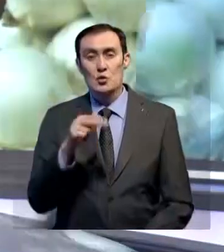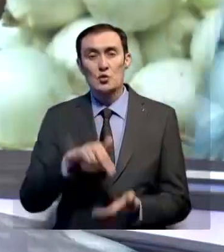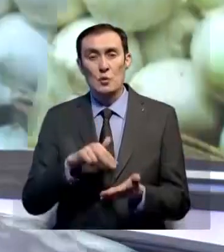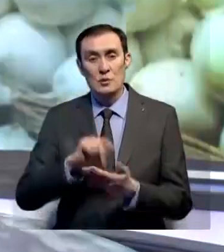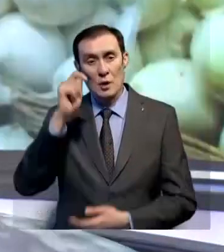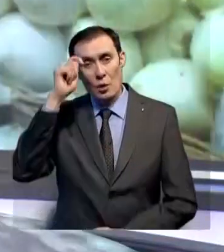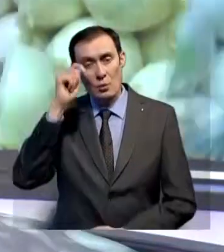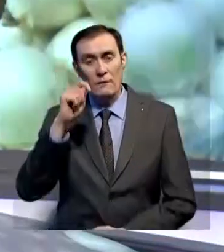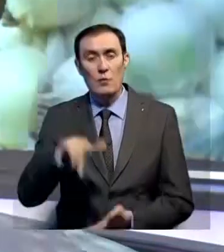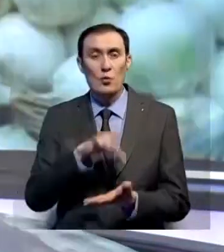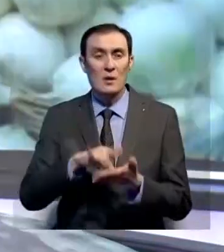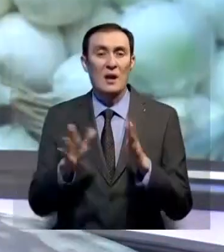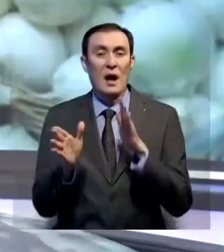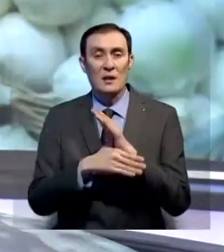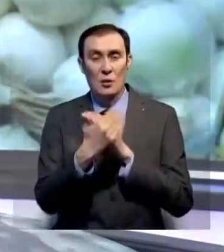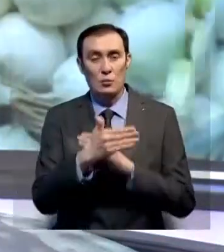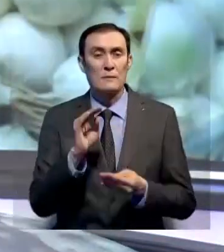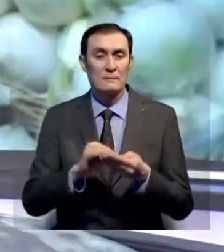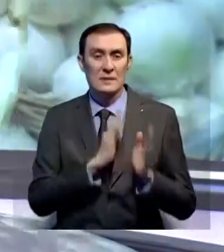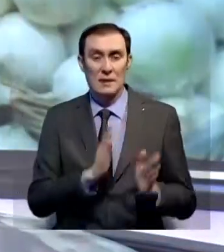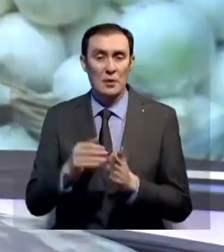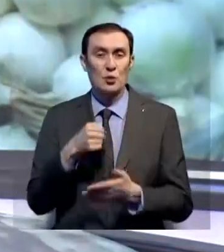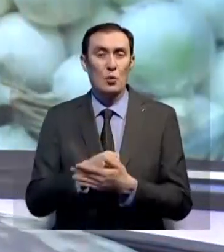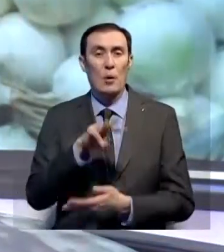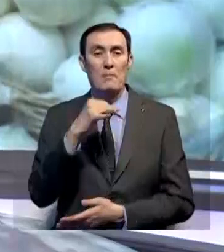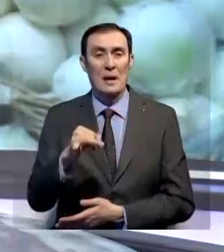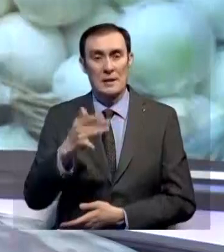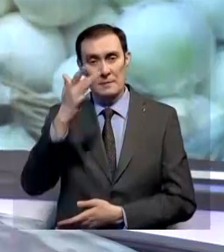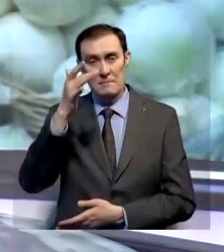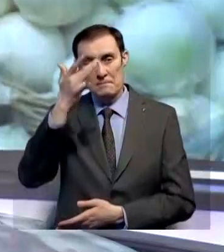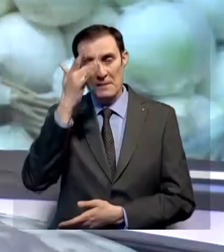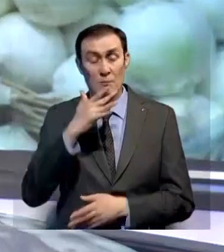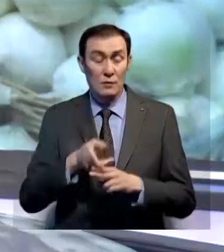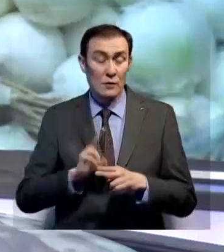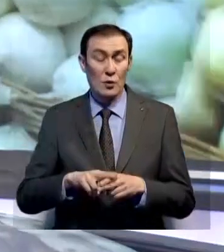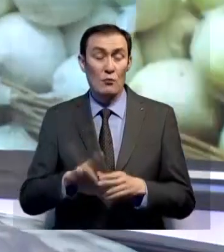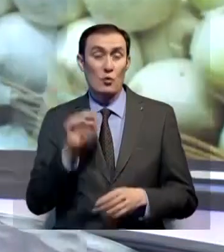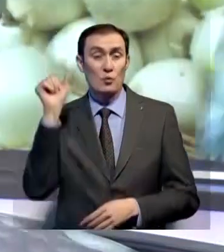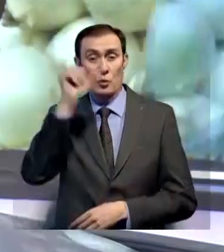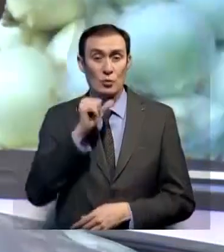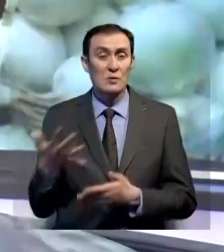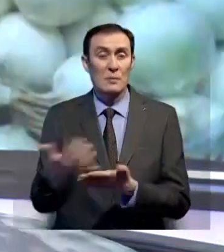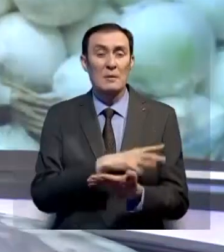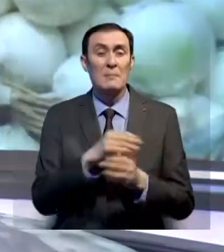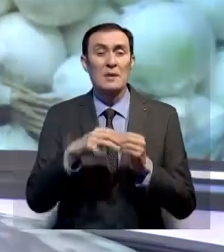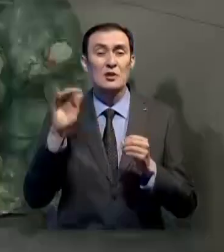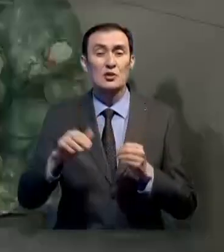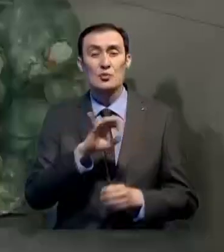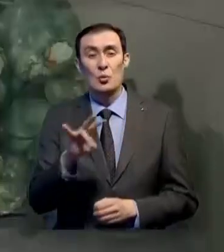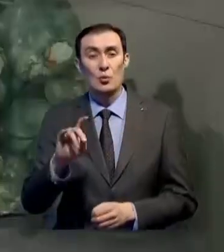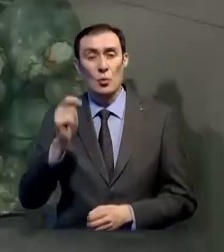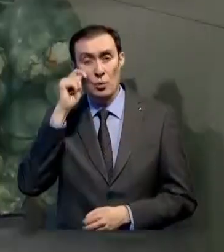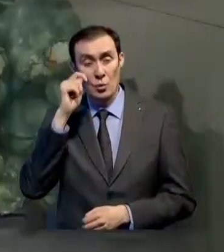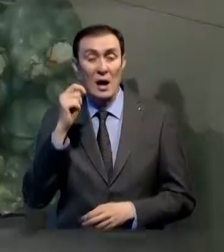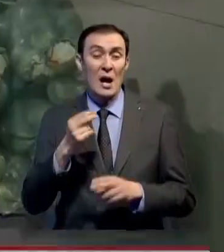Цена налог в Атырау останется стабильной до мая. Так заявили в управлении предпринимательства. В прошлом году аграрии собрали более 15 тысяч